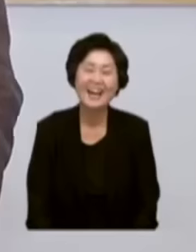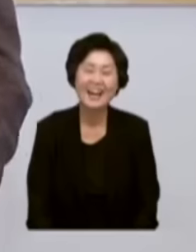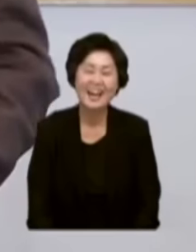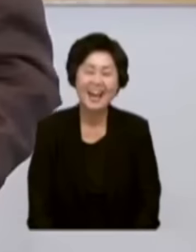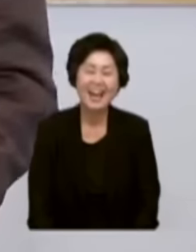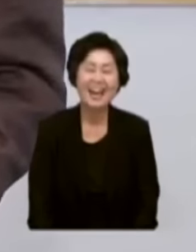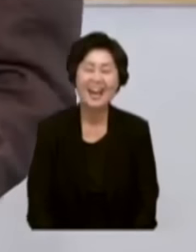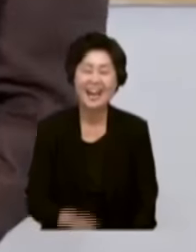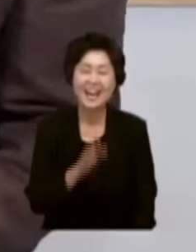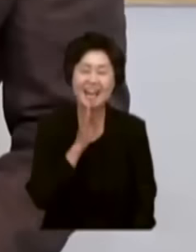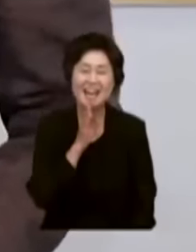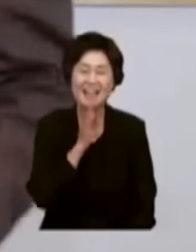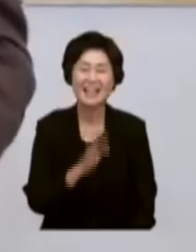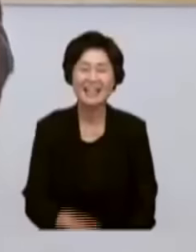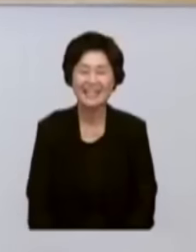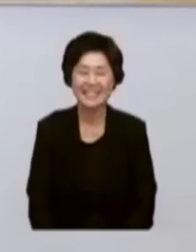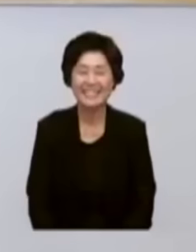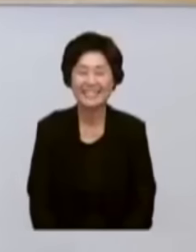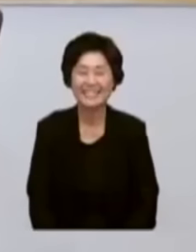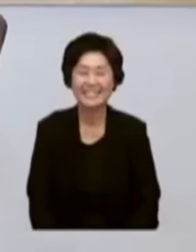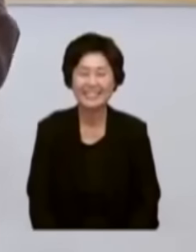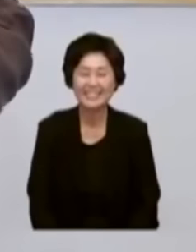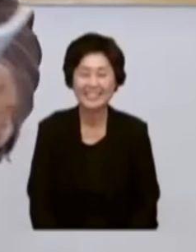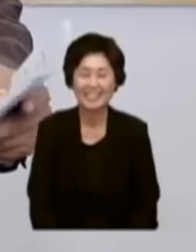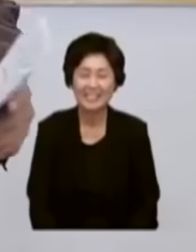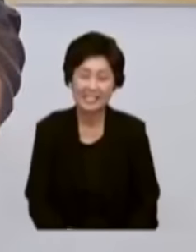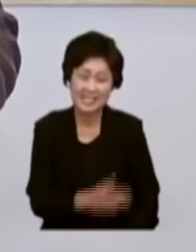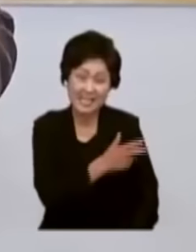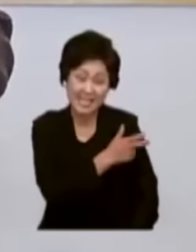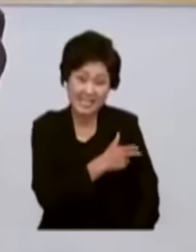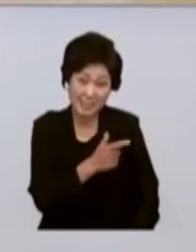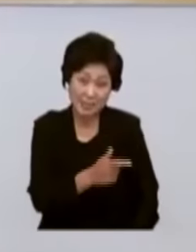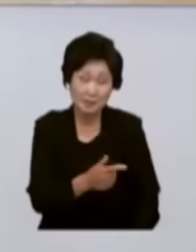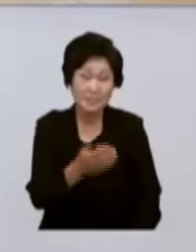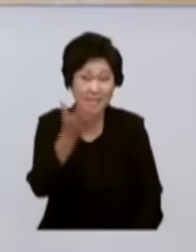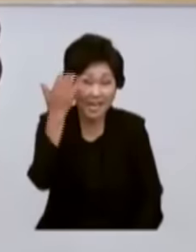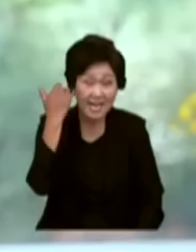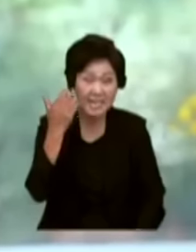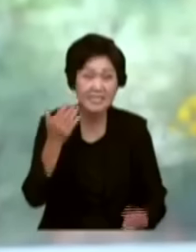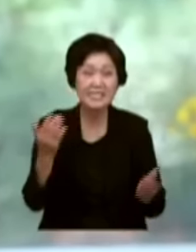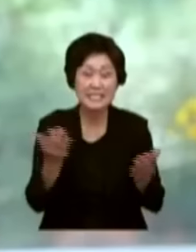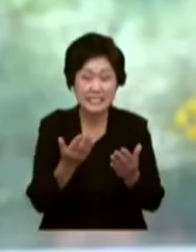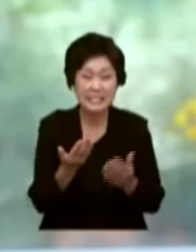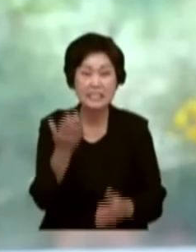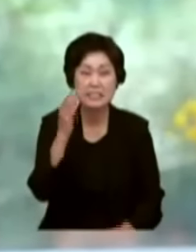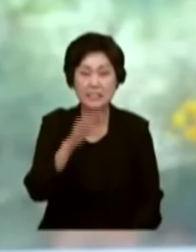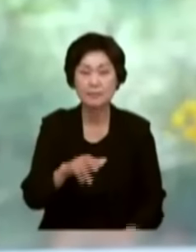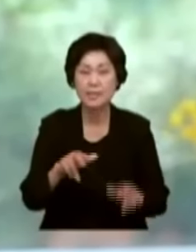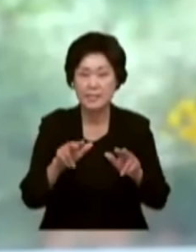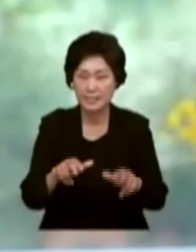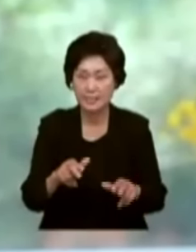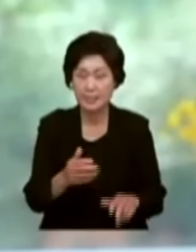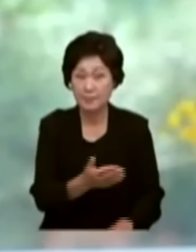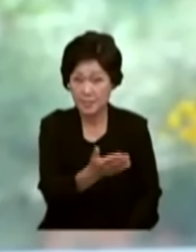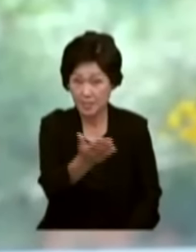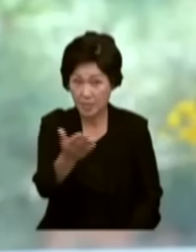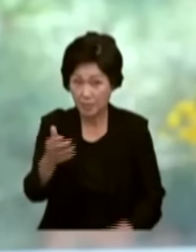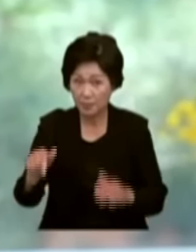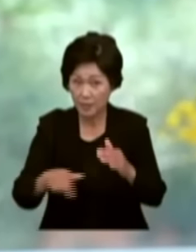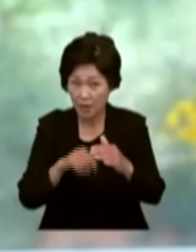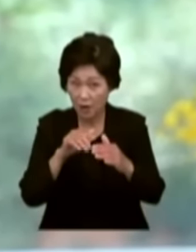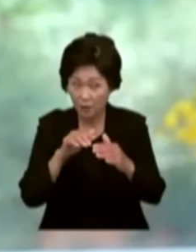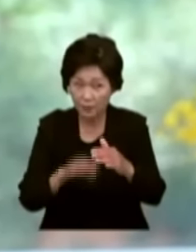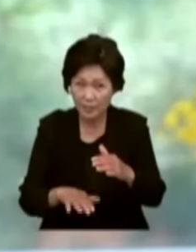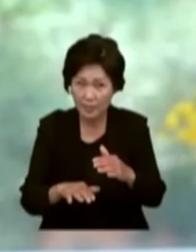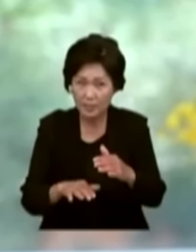아마. 아니, 근데 이거 있잖아요. 조용구 집사님은 다 지나간 얘기지만 지금 지금 우리 성도분들 중에서도 이것 때문에